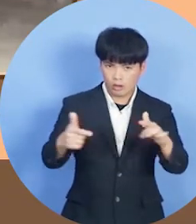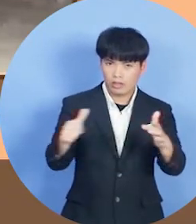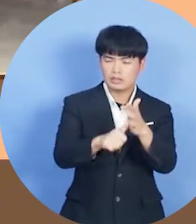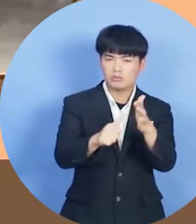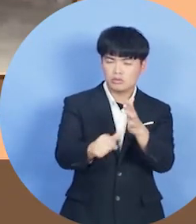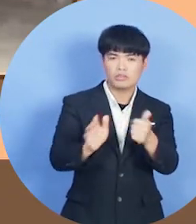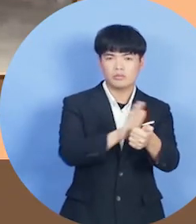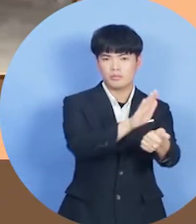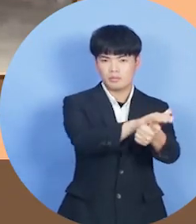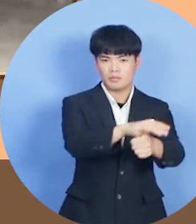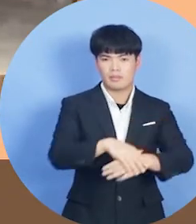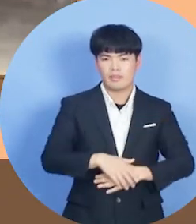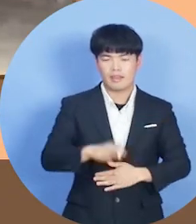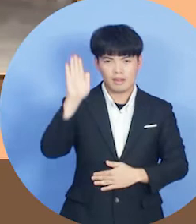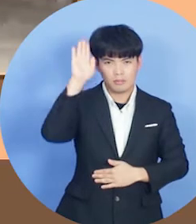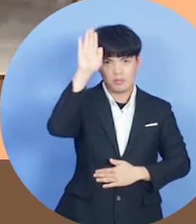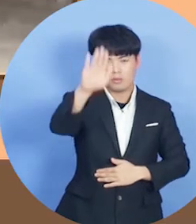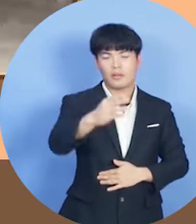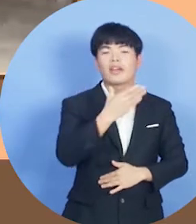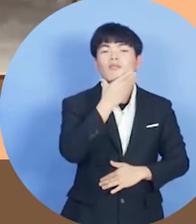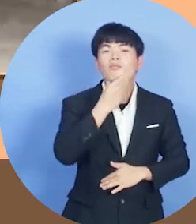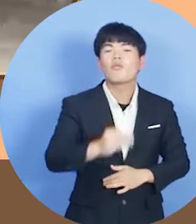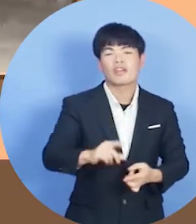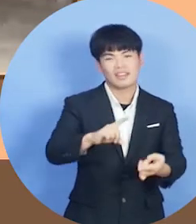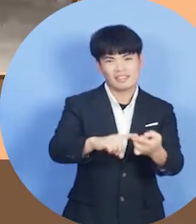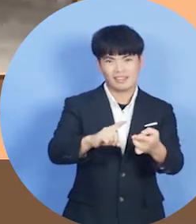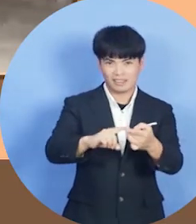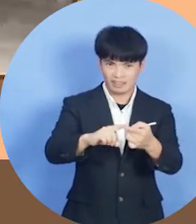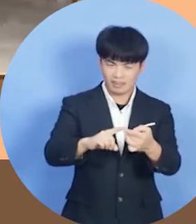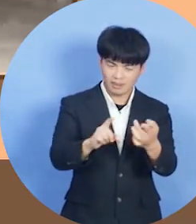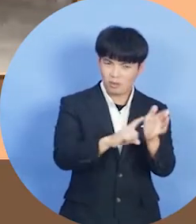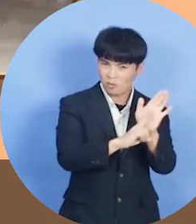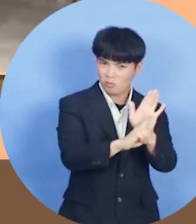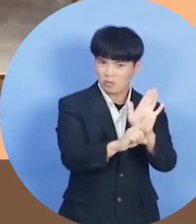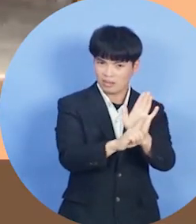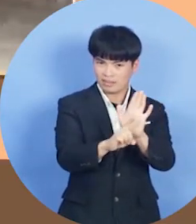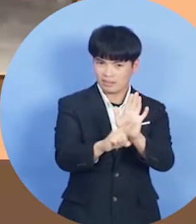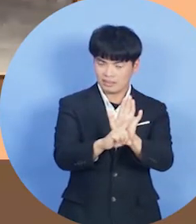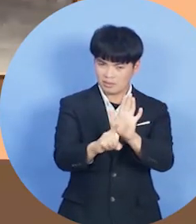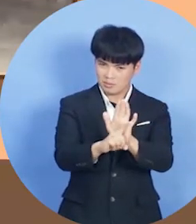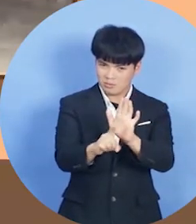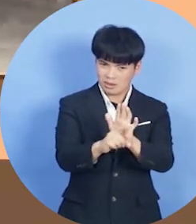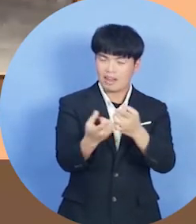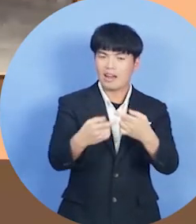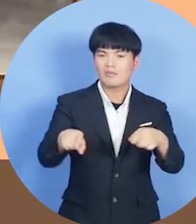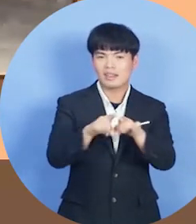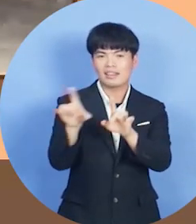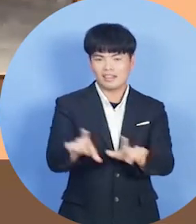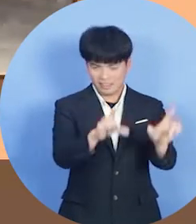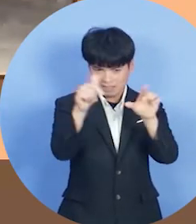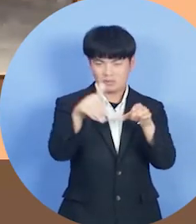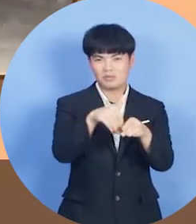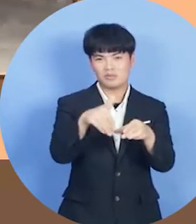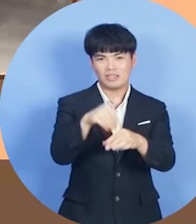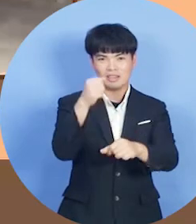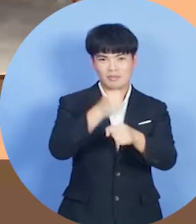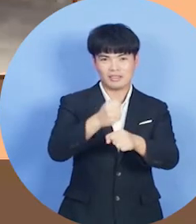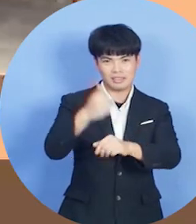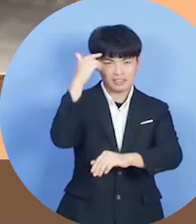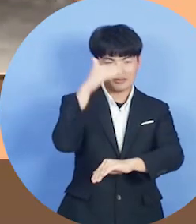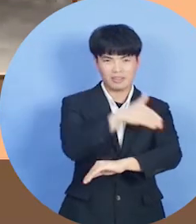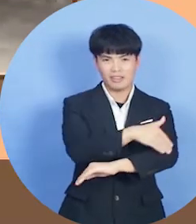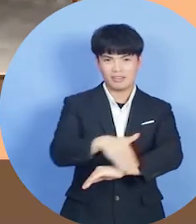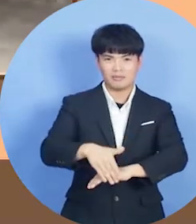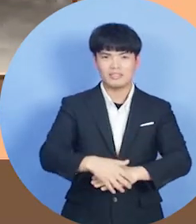어려운 주민들에게 제공합니다. 앞으로 행복함에 대해 지속 홍보해 이웃과 더불어 사는 사회를 만들어 나갈 계획이니 많은